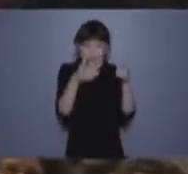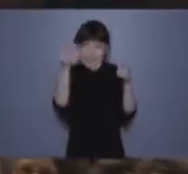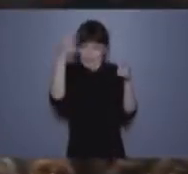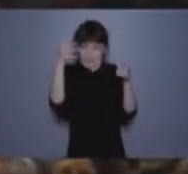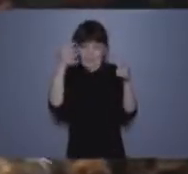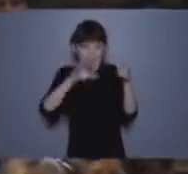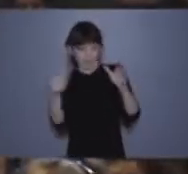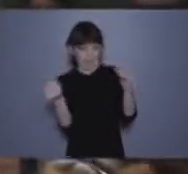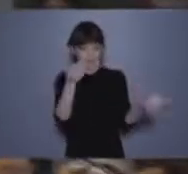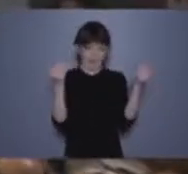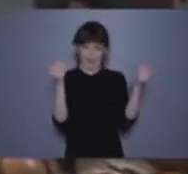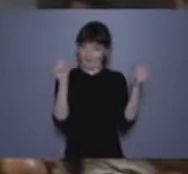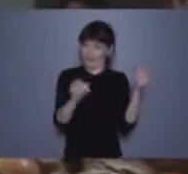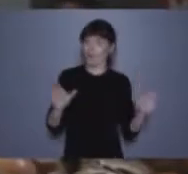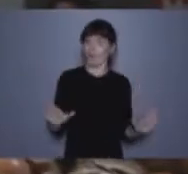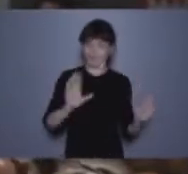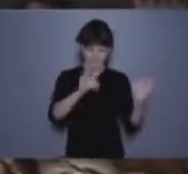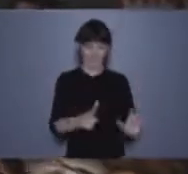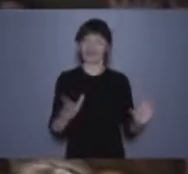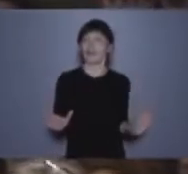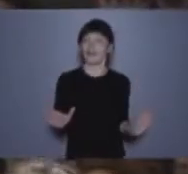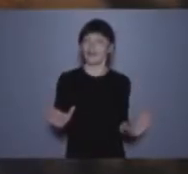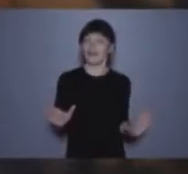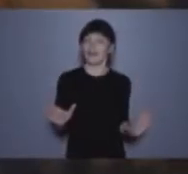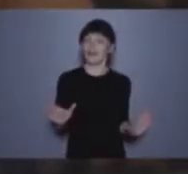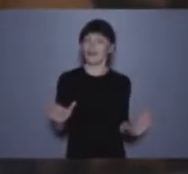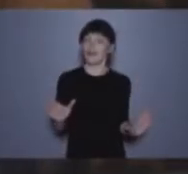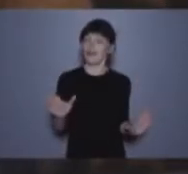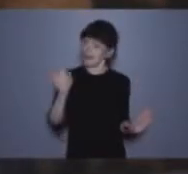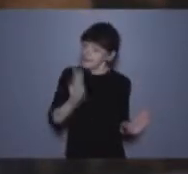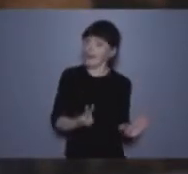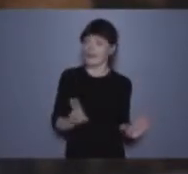tout le monde, mais il faut fermer, c'est dangereux.